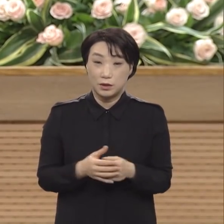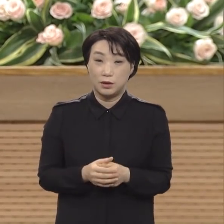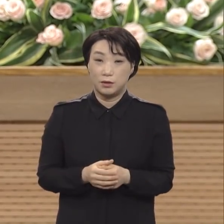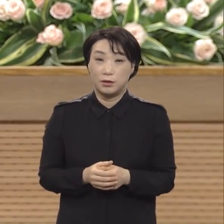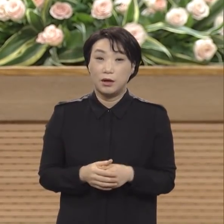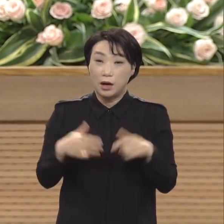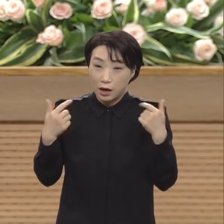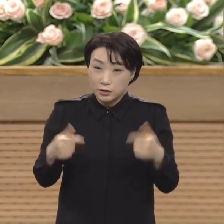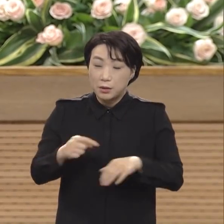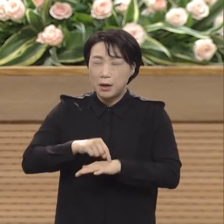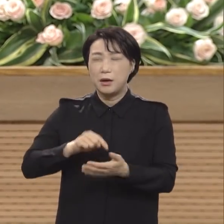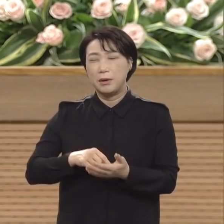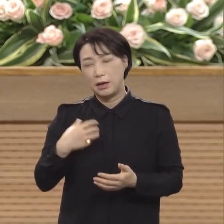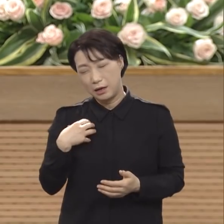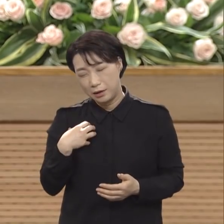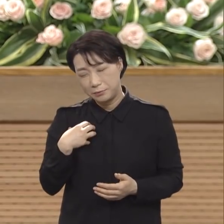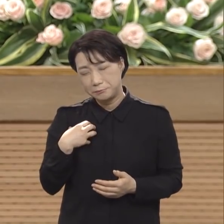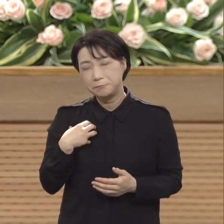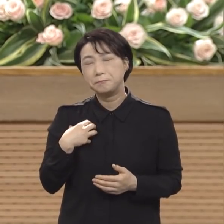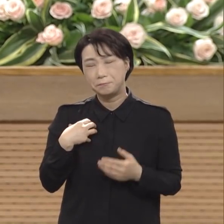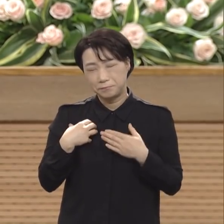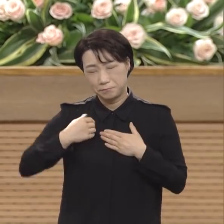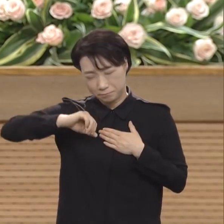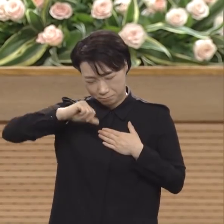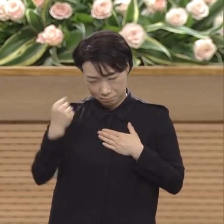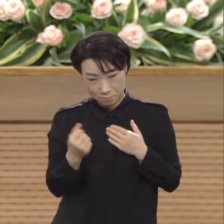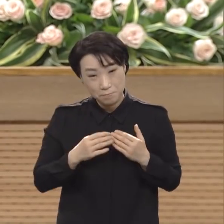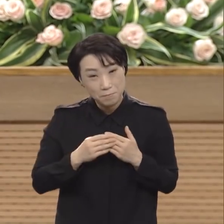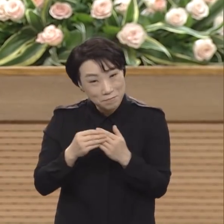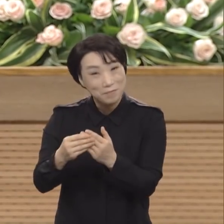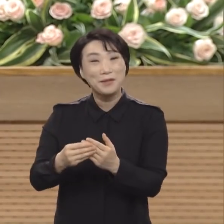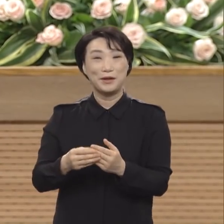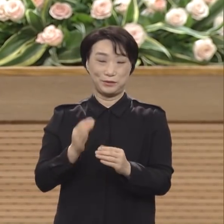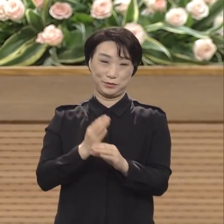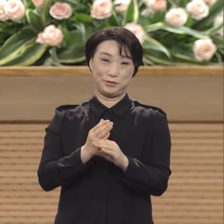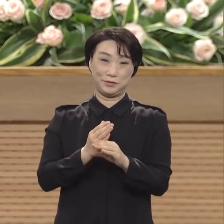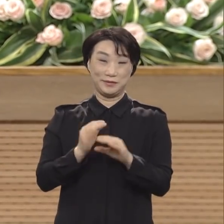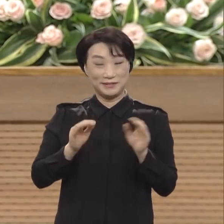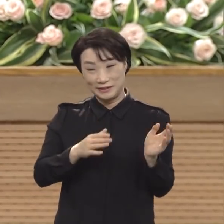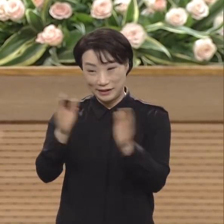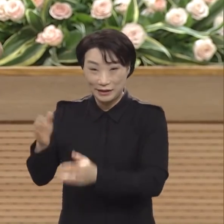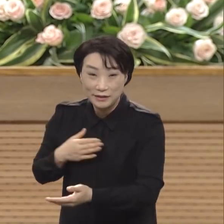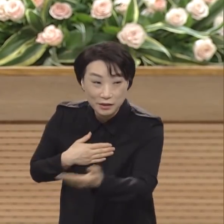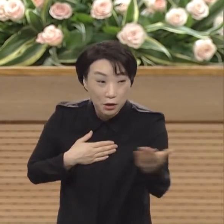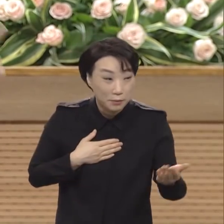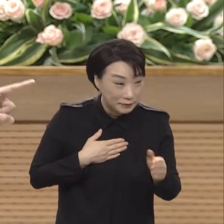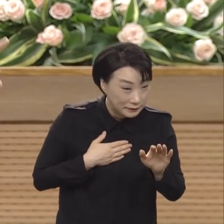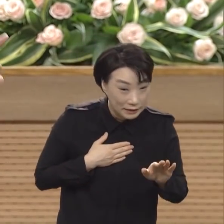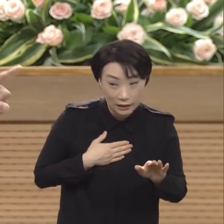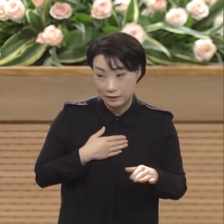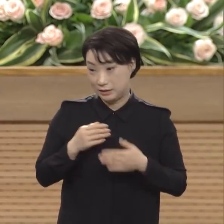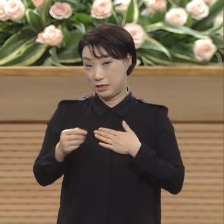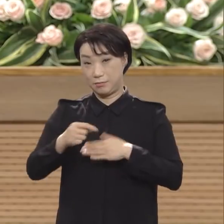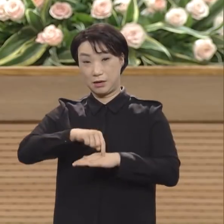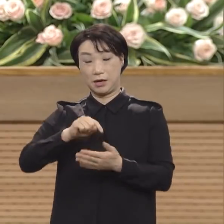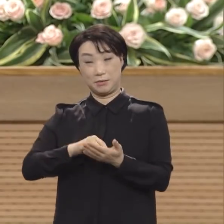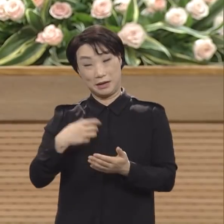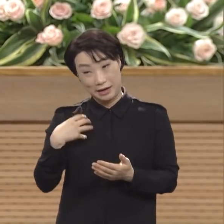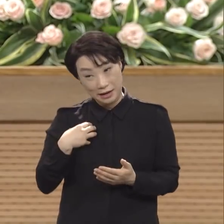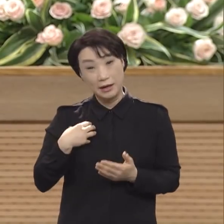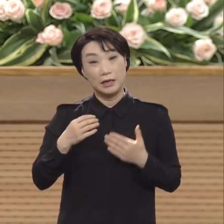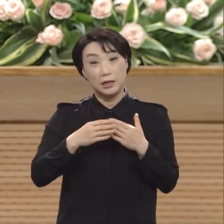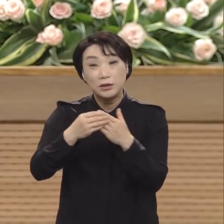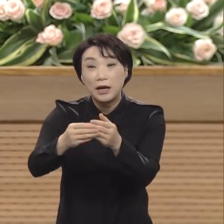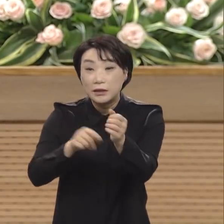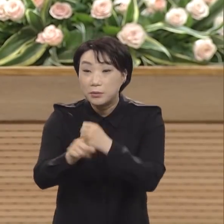그냥 심령에 매여 끌려가는 겁니다. 여러분, 내가 심령에 매여 끌려간다는